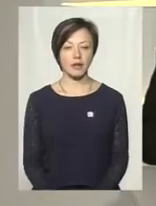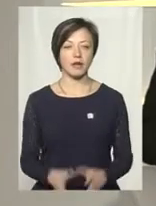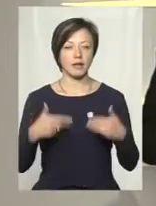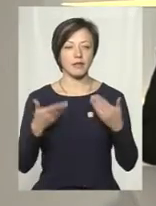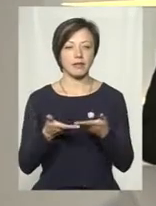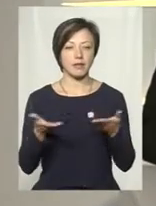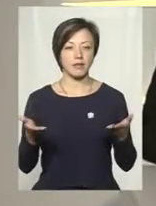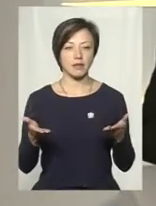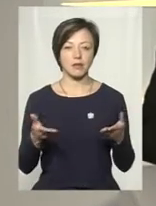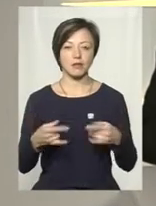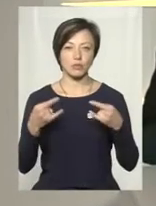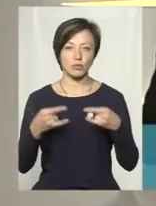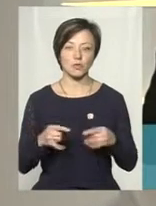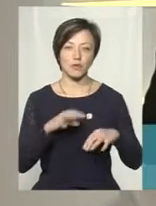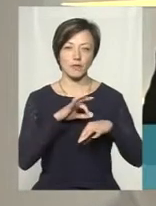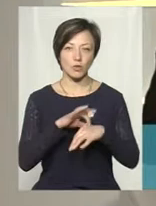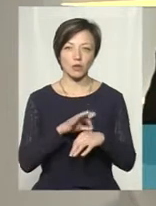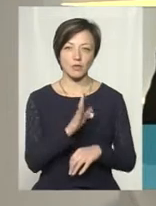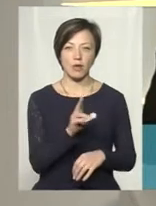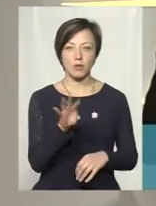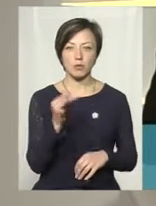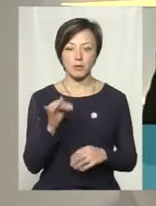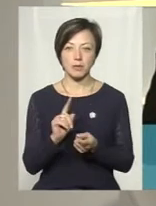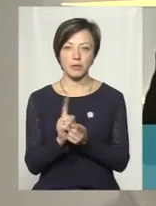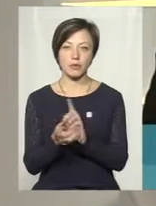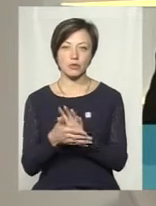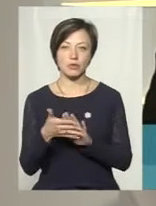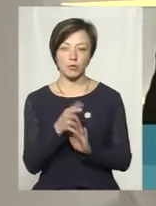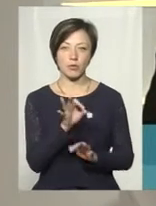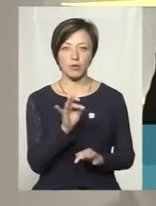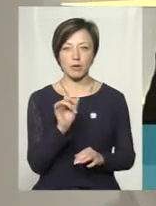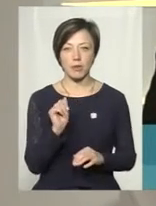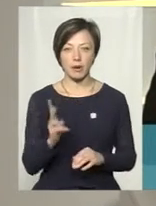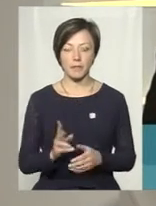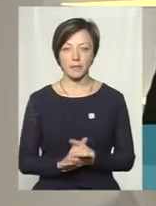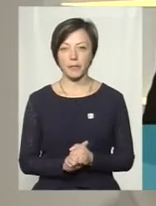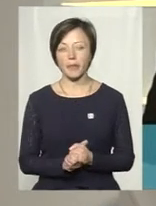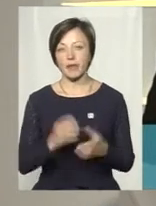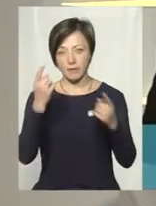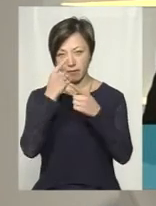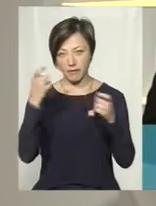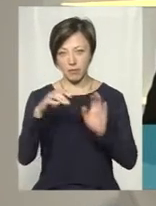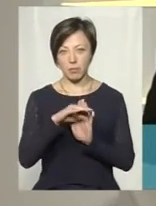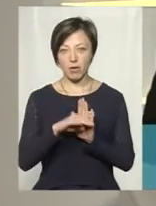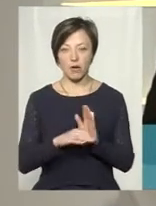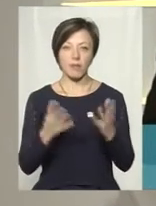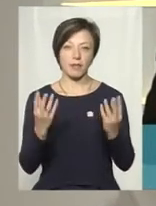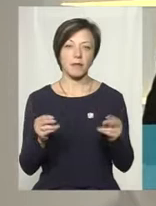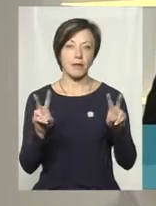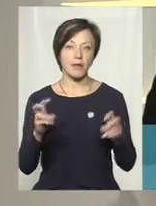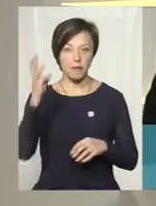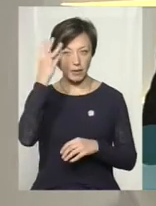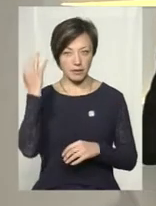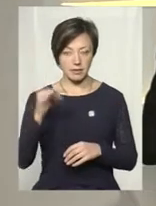Мої вітання у студії Віталій Постемський, перекладач на жестову мову Ольга Рибак. В ефірі програма «Тема дня»